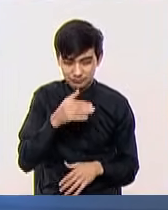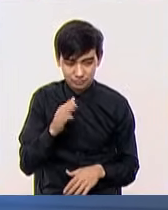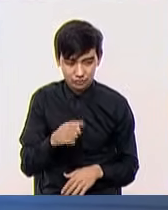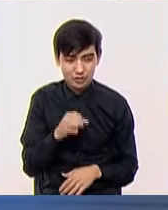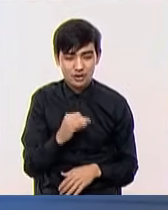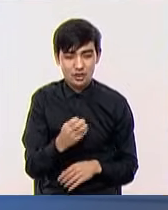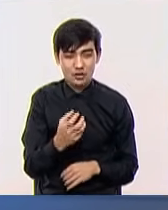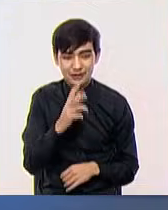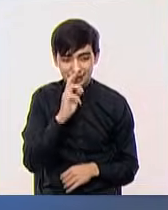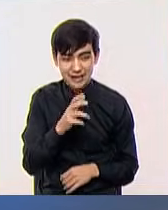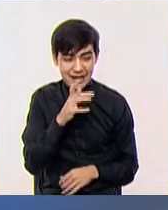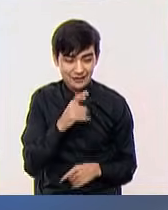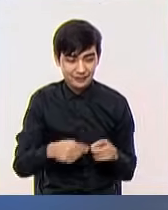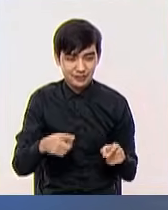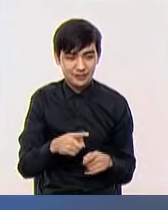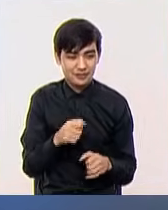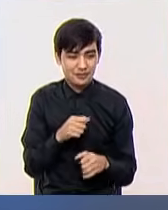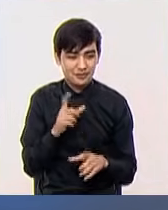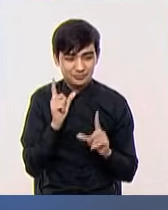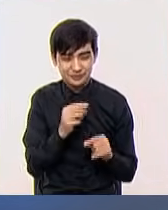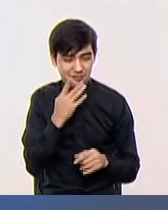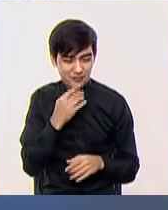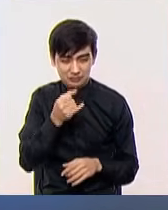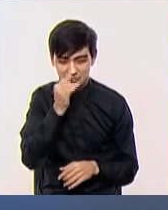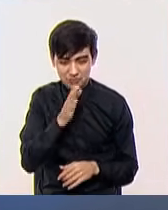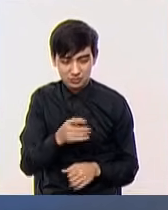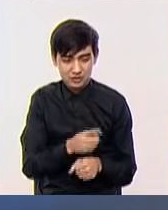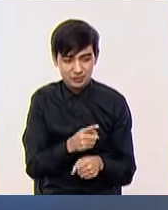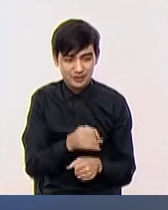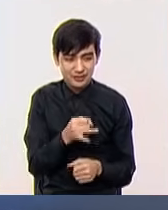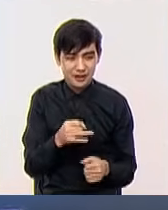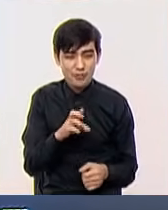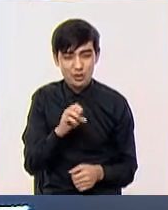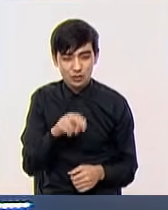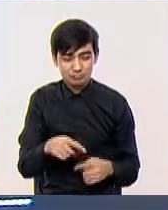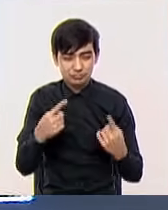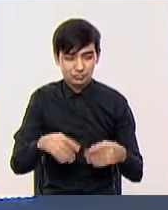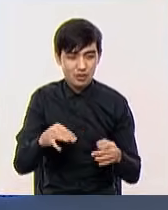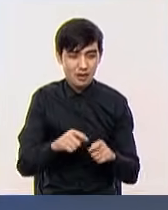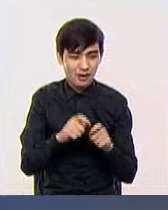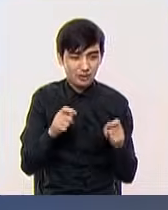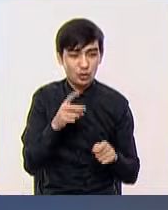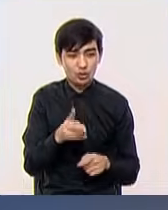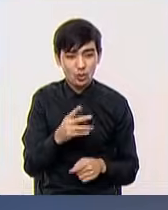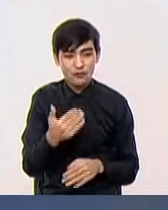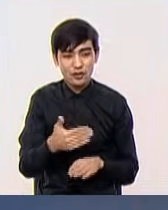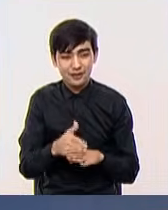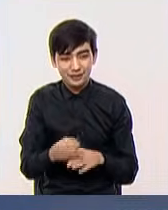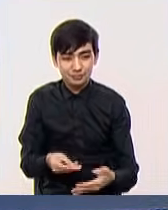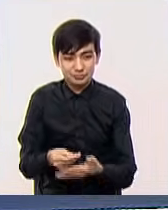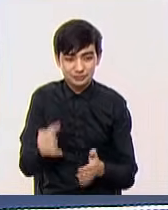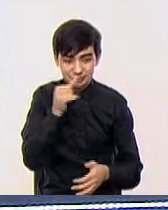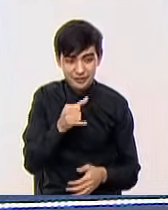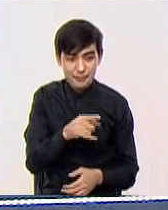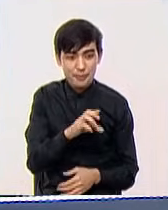Сондай-ақ 3 жыл бойы шетелге шыға алмайды. Банкрот болған азаматтар туралы ақпарат ашық болады, яғни кімнің несиесін төлей алмай